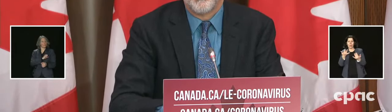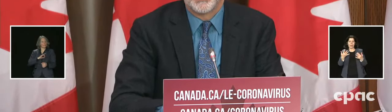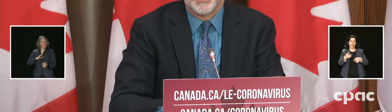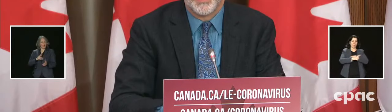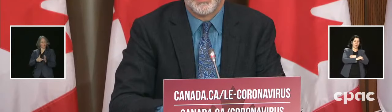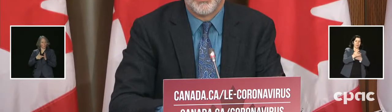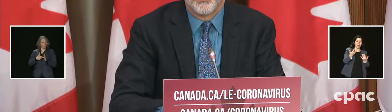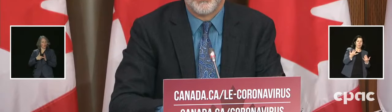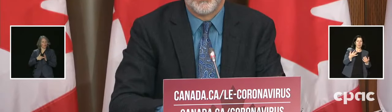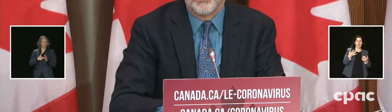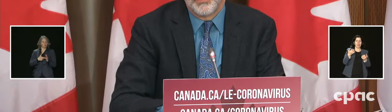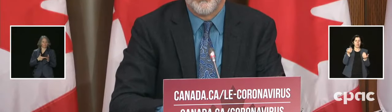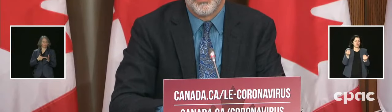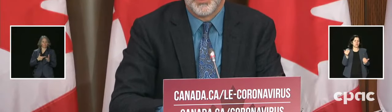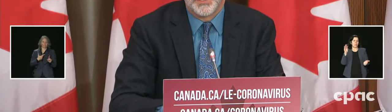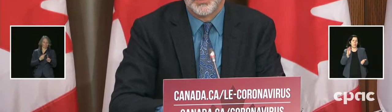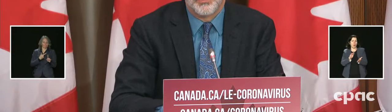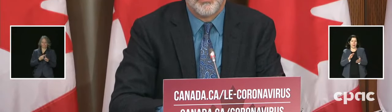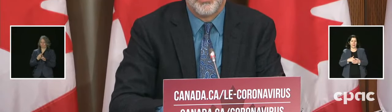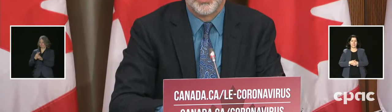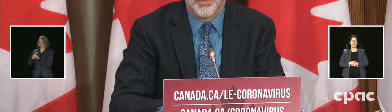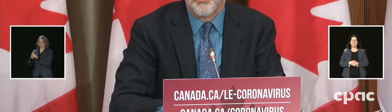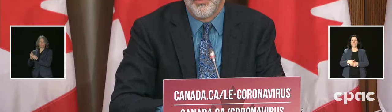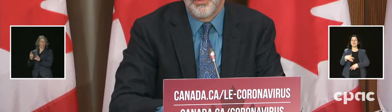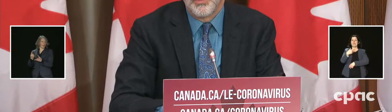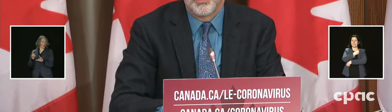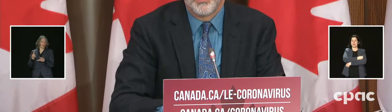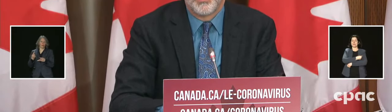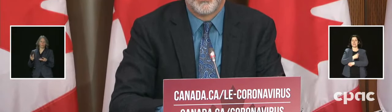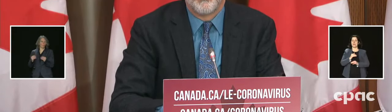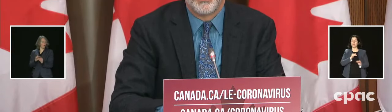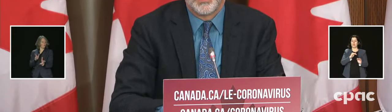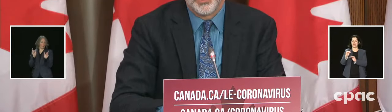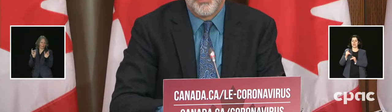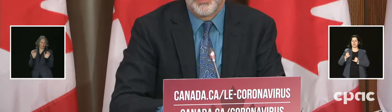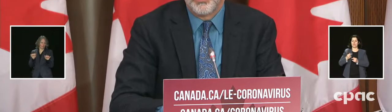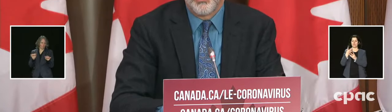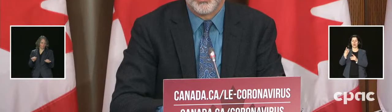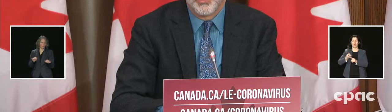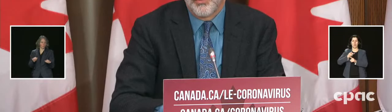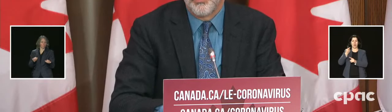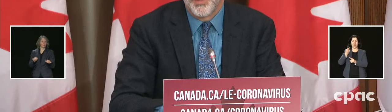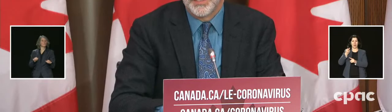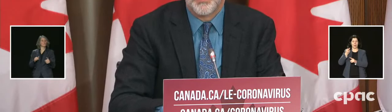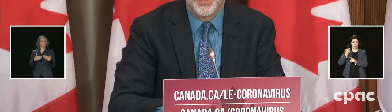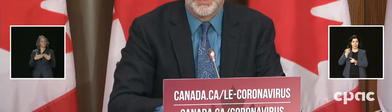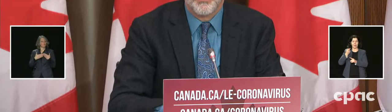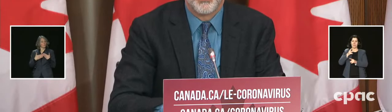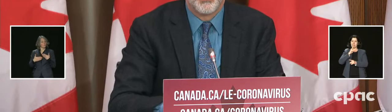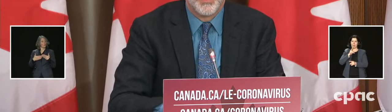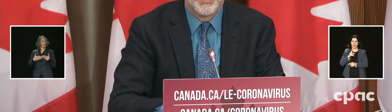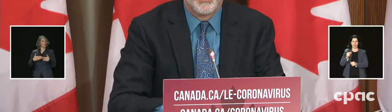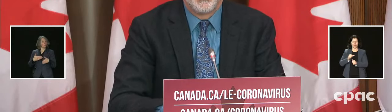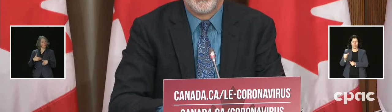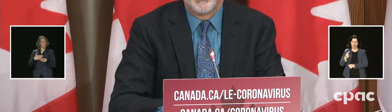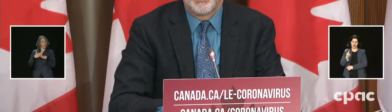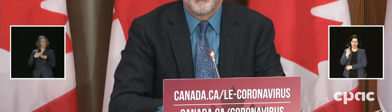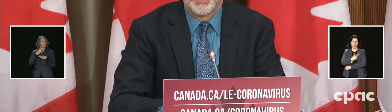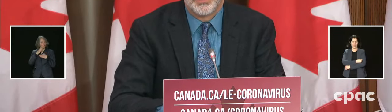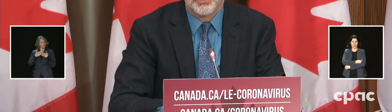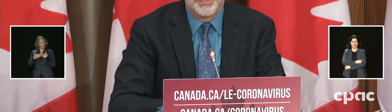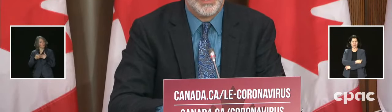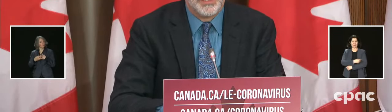Le vaccin, il offre une protection de plusieurs mois, puis il y a seulement une dose. Donc, on peut penser, par exemple, que